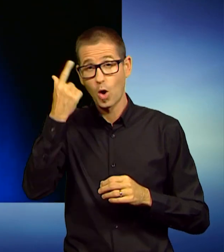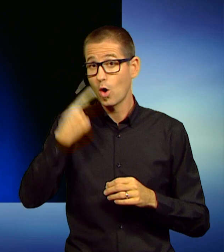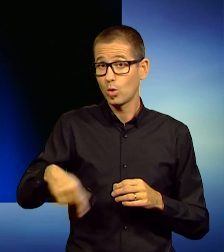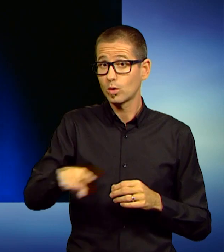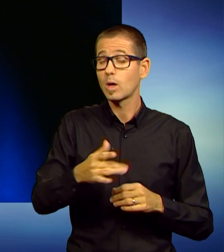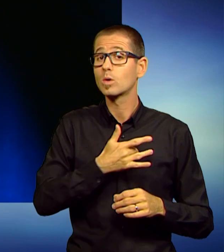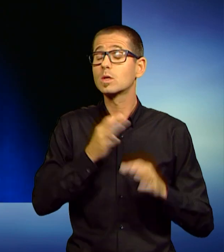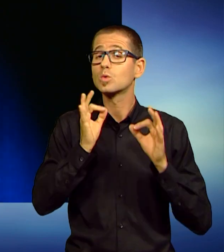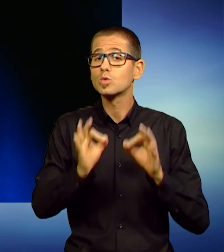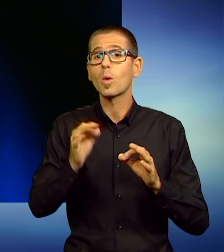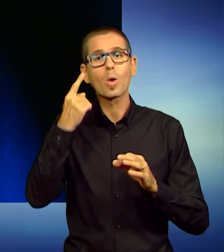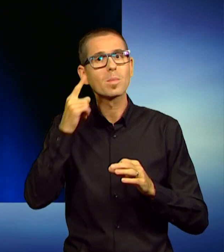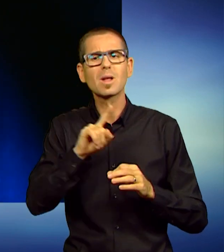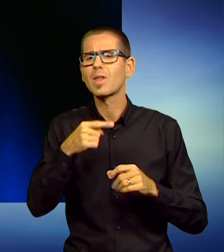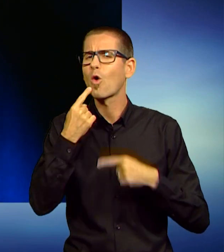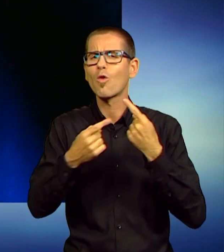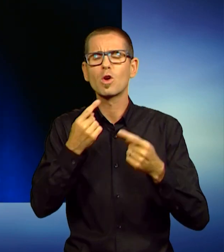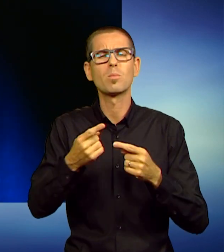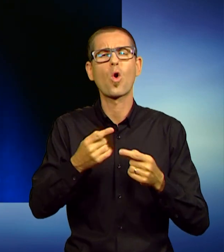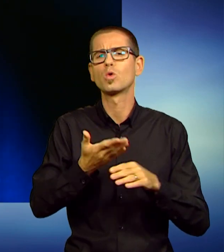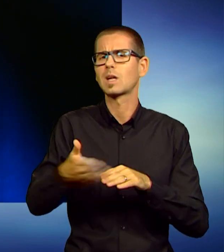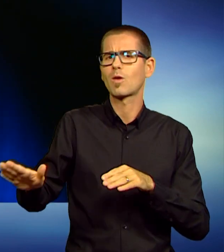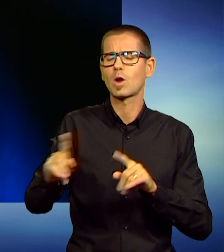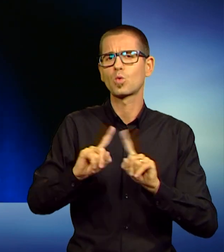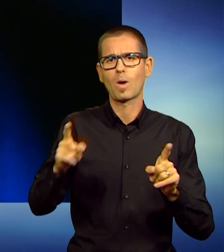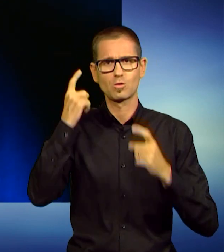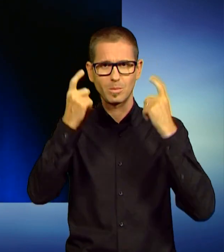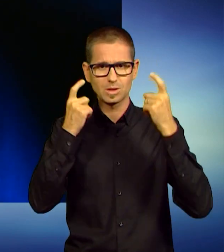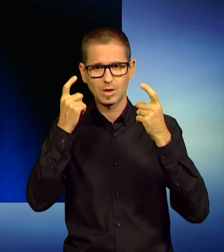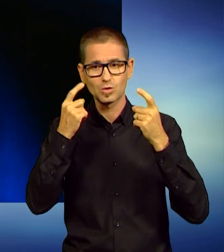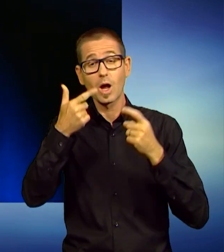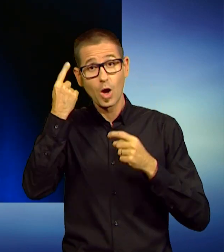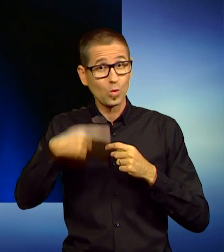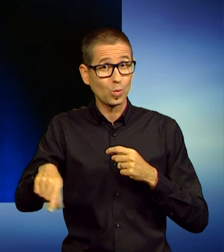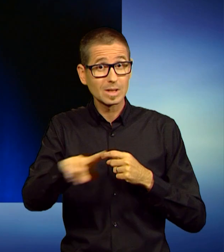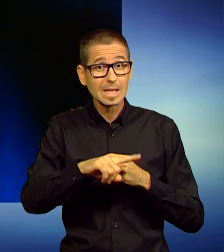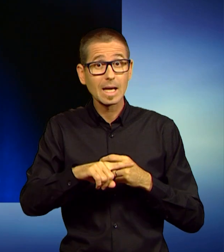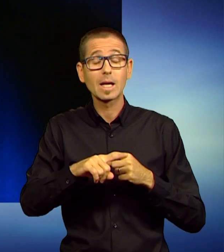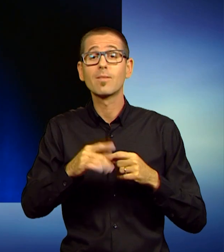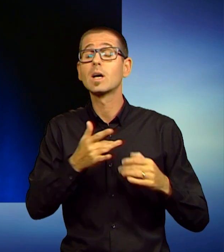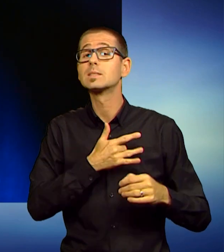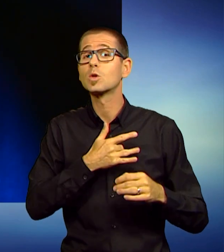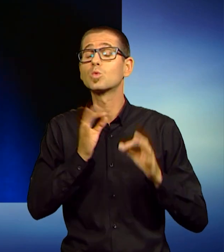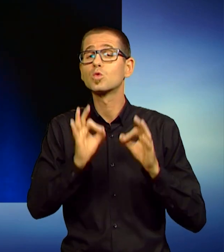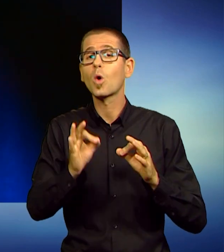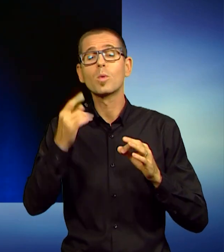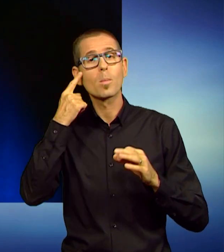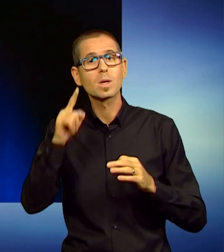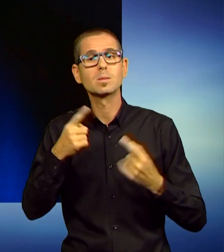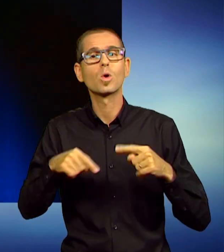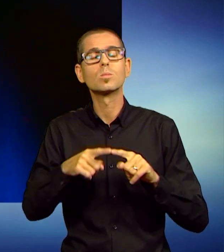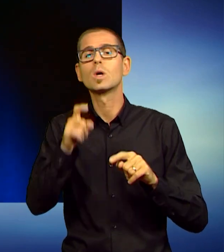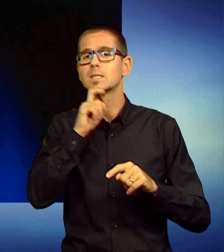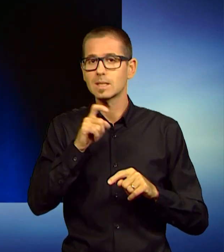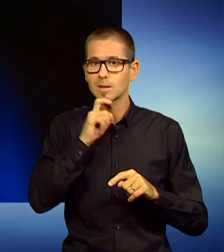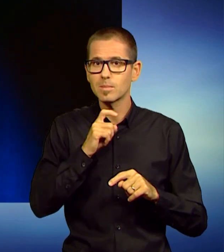ne govorimo o odstranjevanju drugače mislečih. Ljudje, ki v srcu dobro mislimo, smo strpni, tuje so